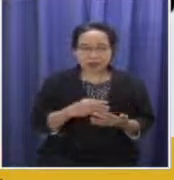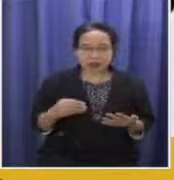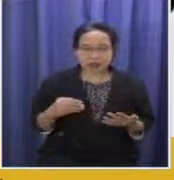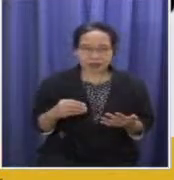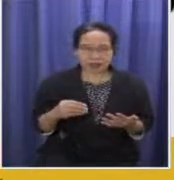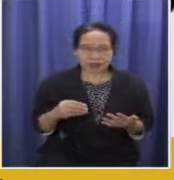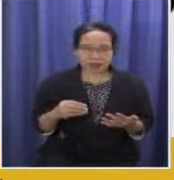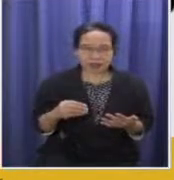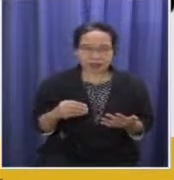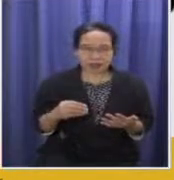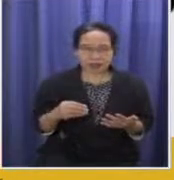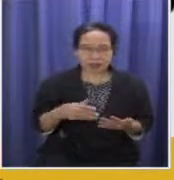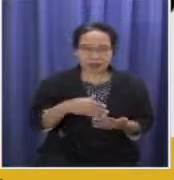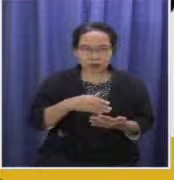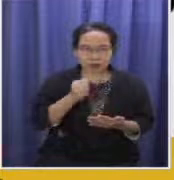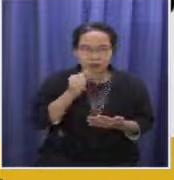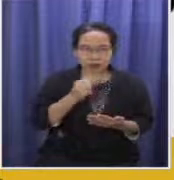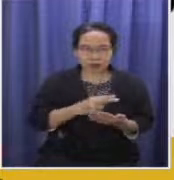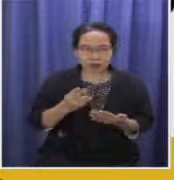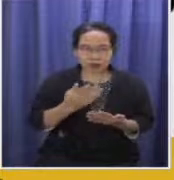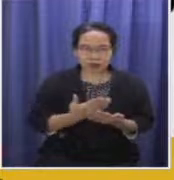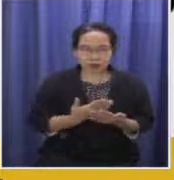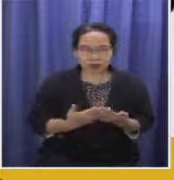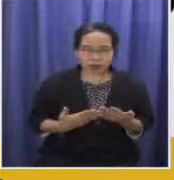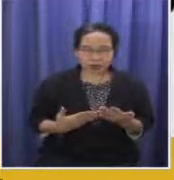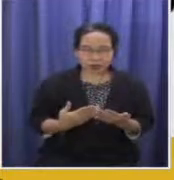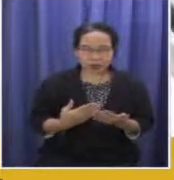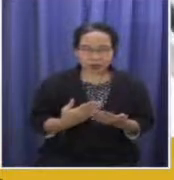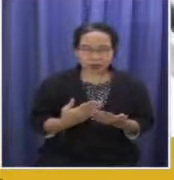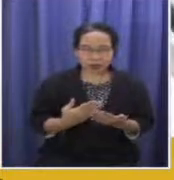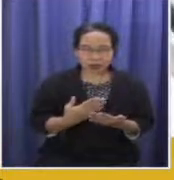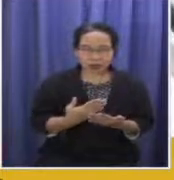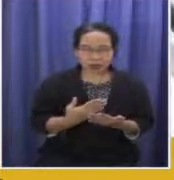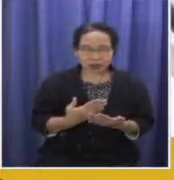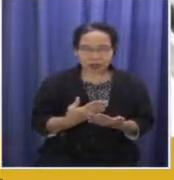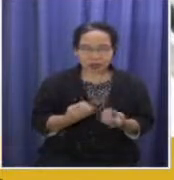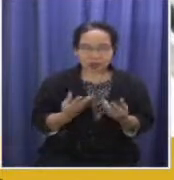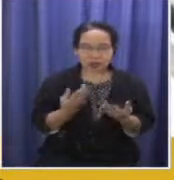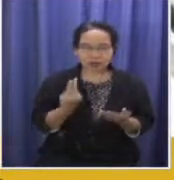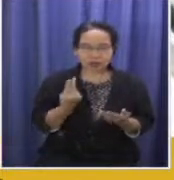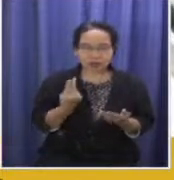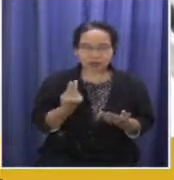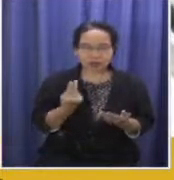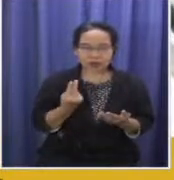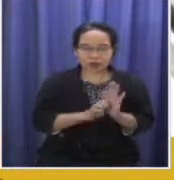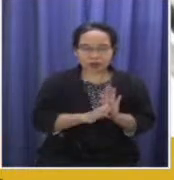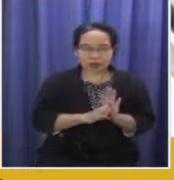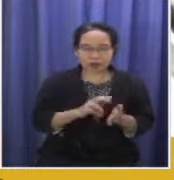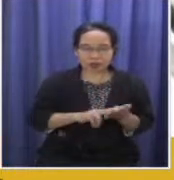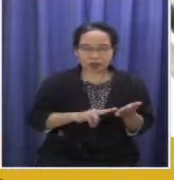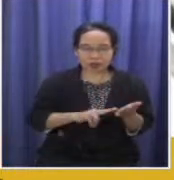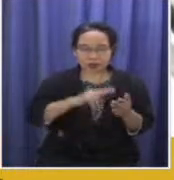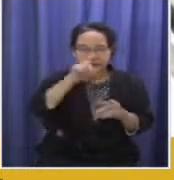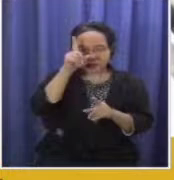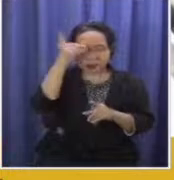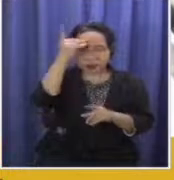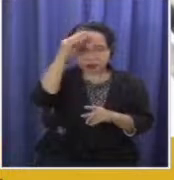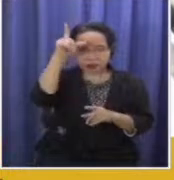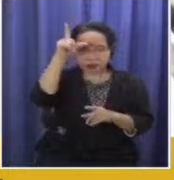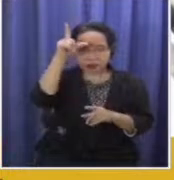त्यसैले तपाईले बुझ्नको निम्ति ब्रदर श्रवण, I'll give you an example. Let us read, Brother